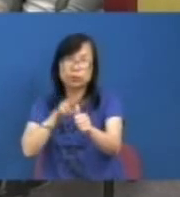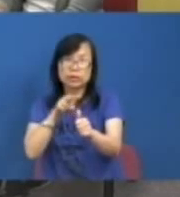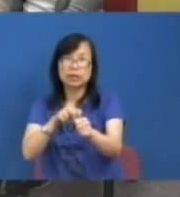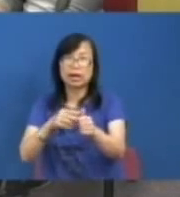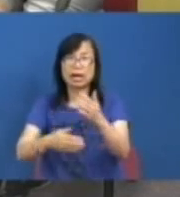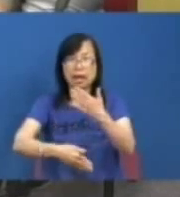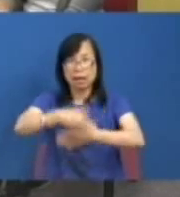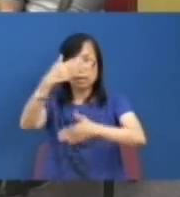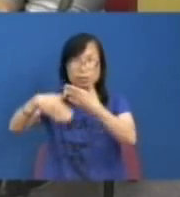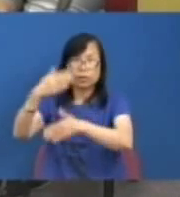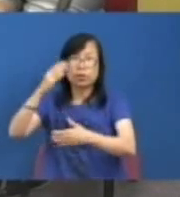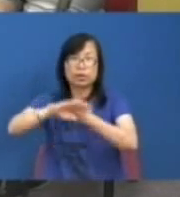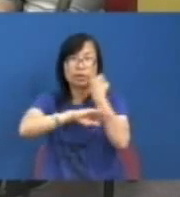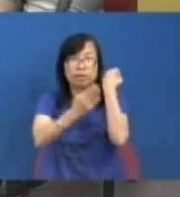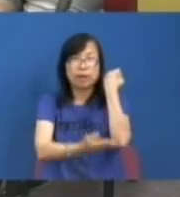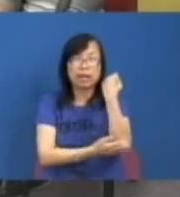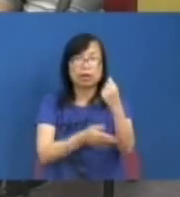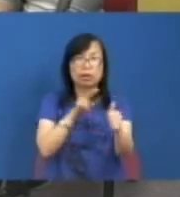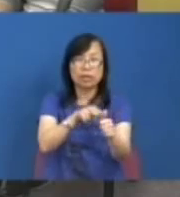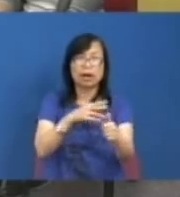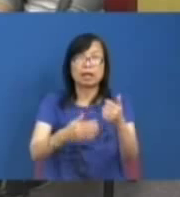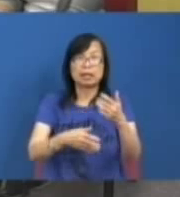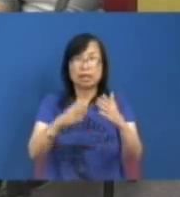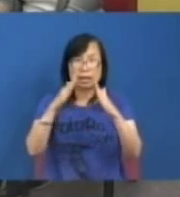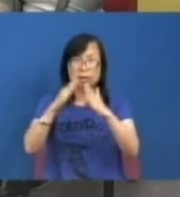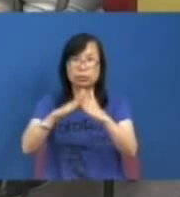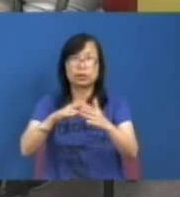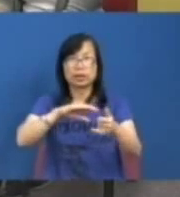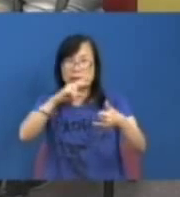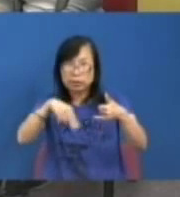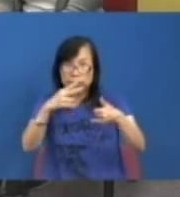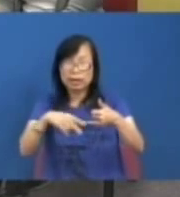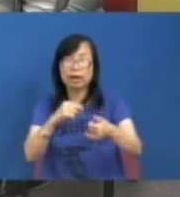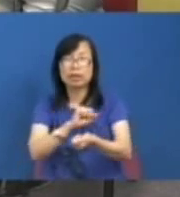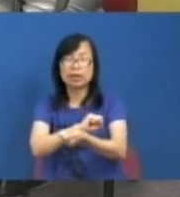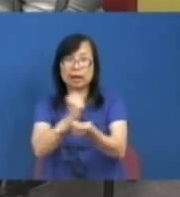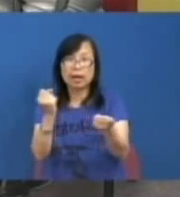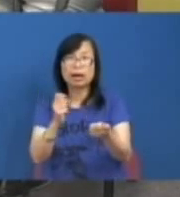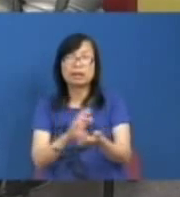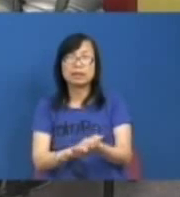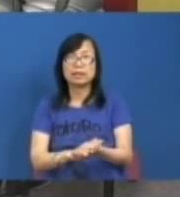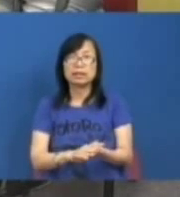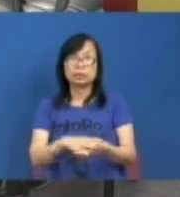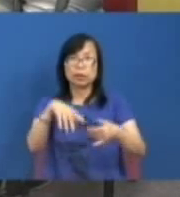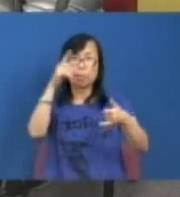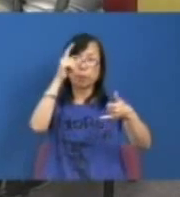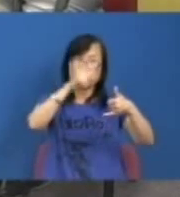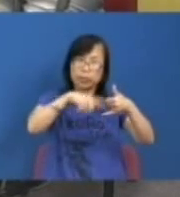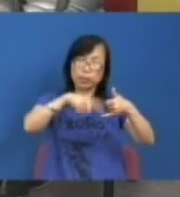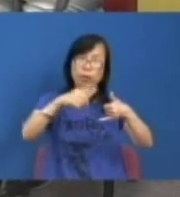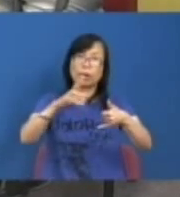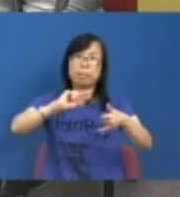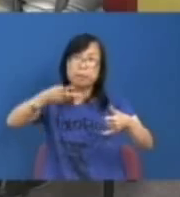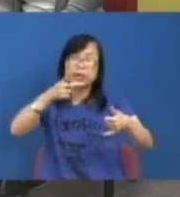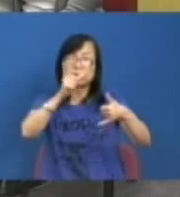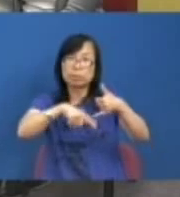律問題啦，或者講樓宇嘅調解啦。咁好多嘢咧都可以咧變成一個集嘅獨立單元嚟傾咯，但其